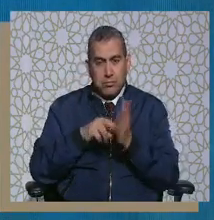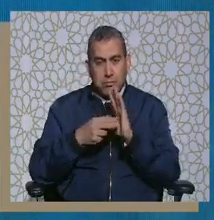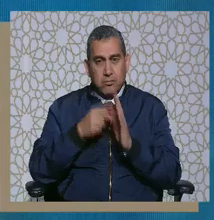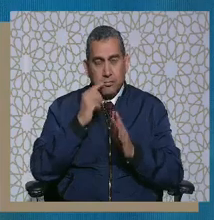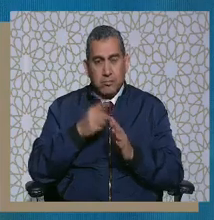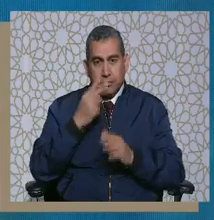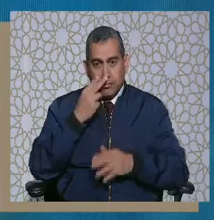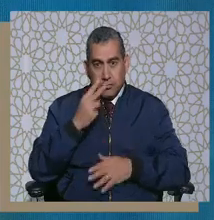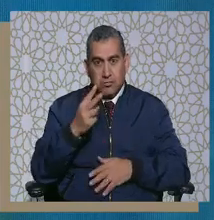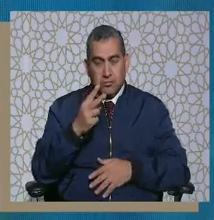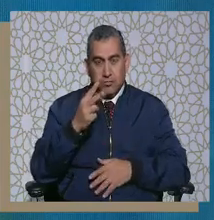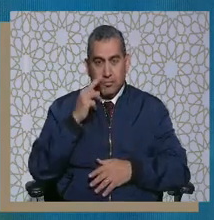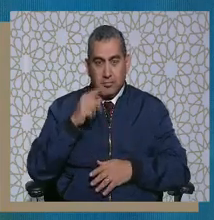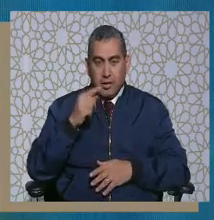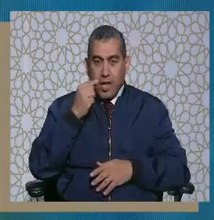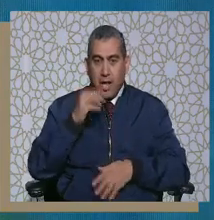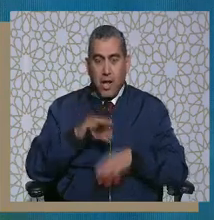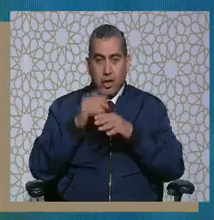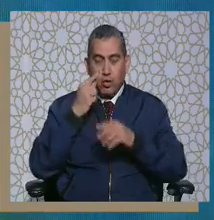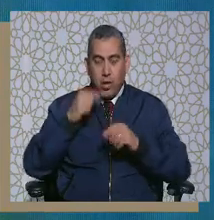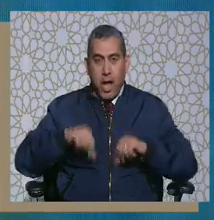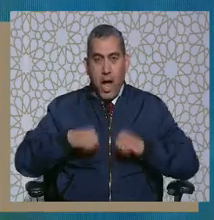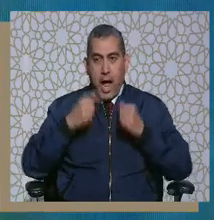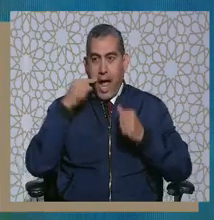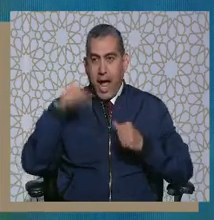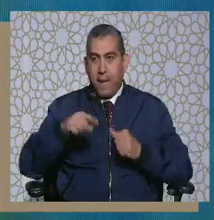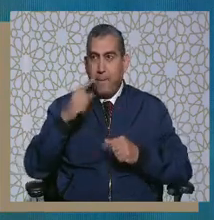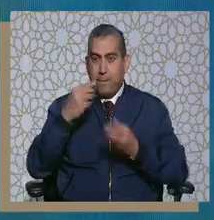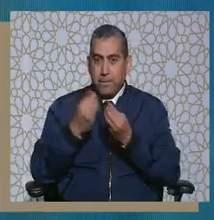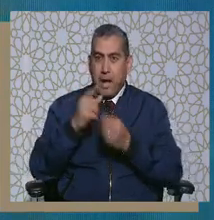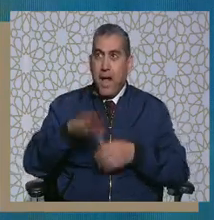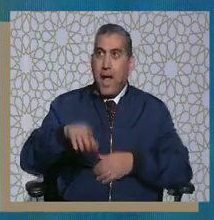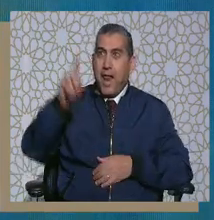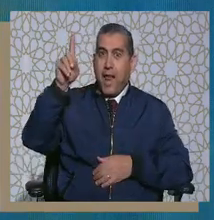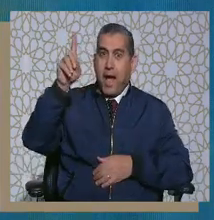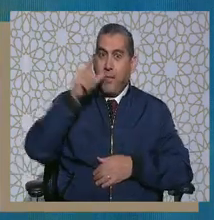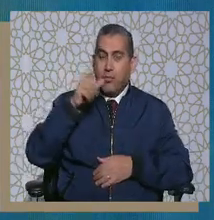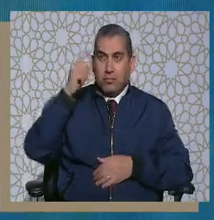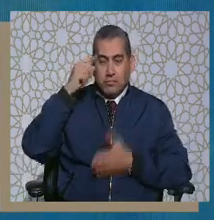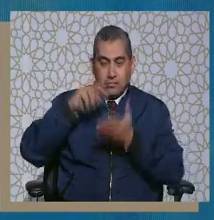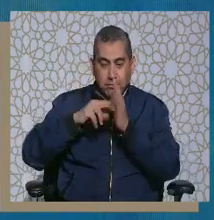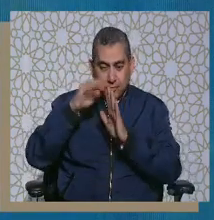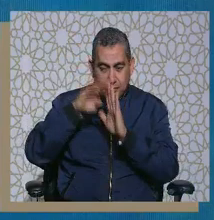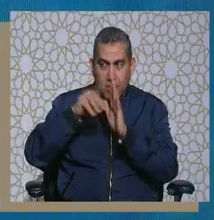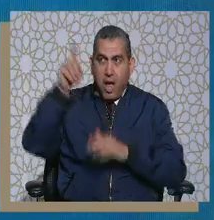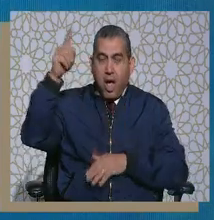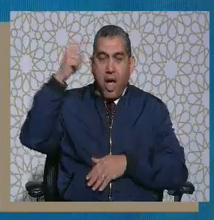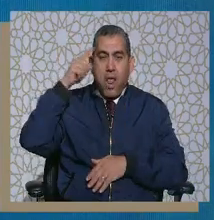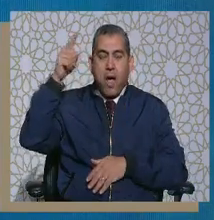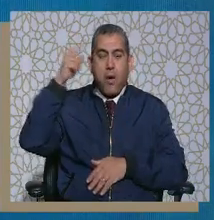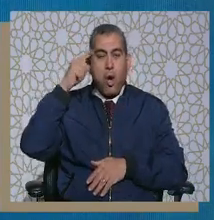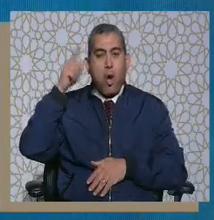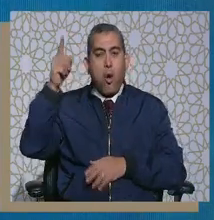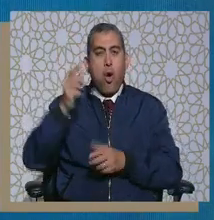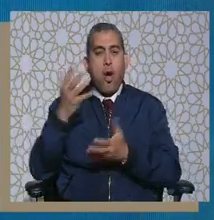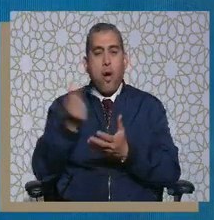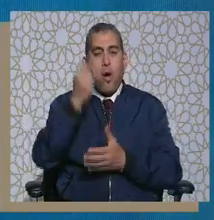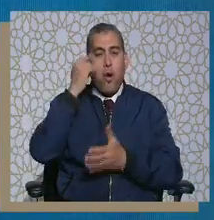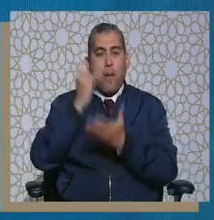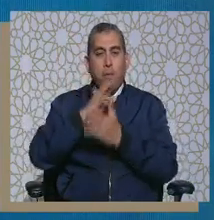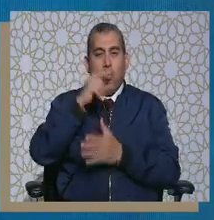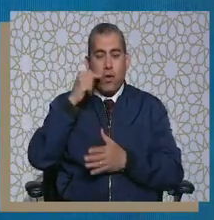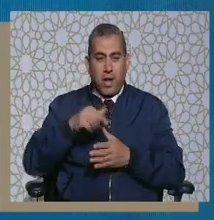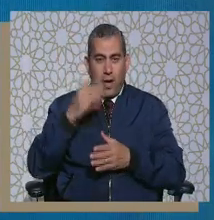ترى وتنظر الى الدنيا من عند الله وف وفق مراد الله عشان تشعر بانك انت في حضره